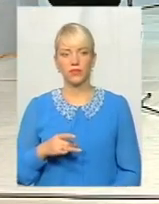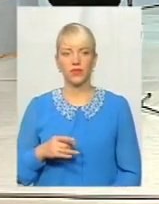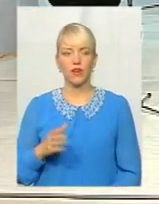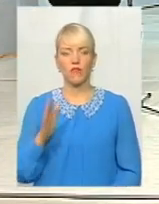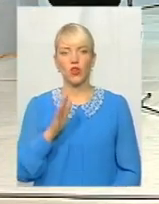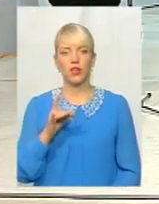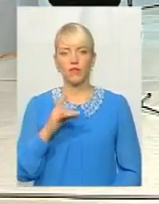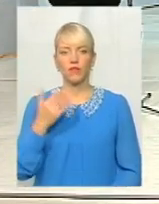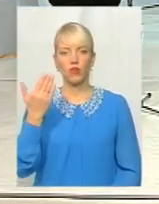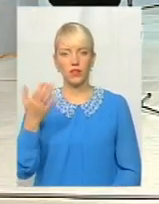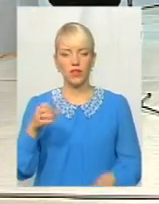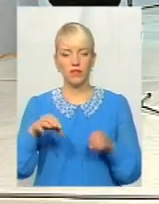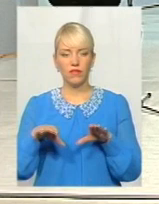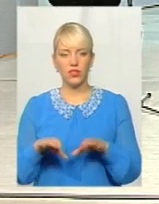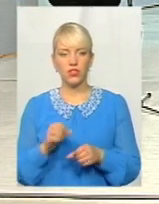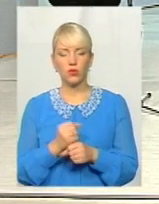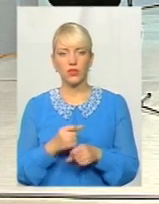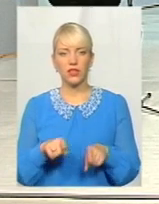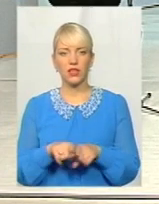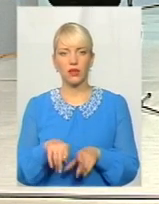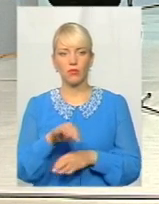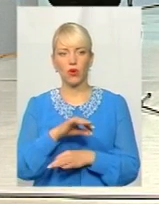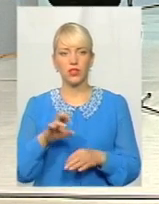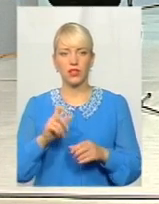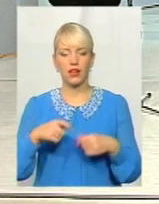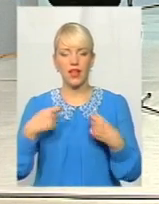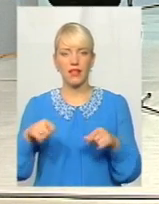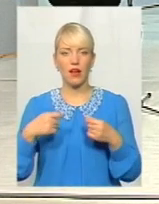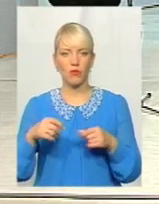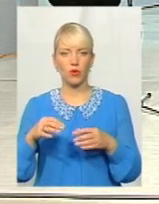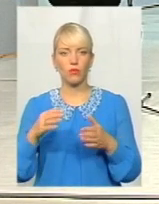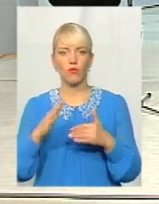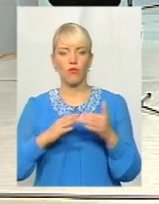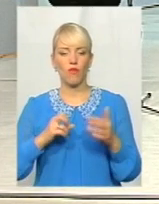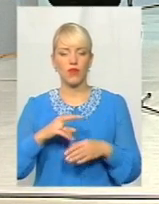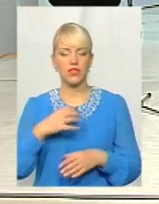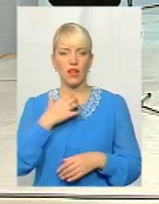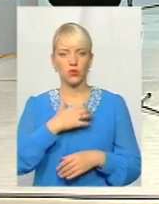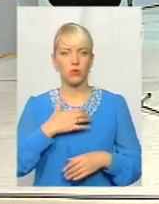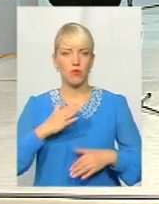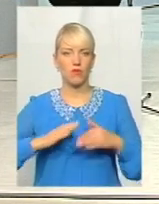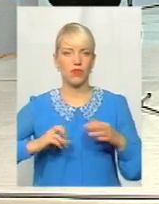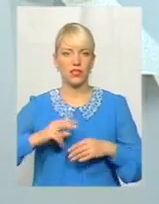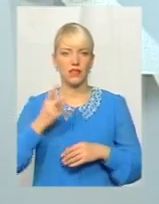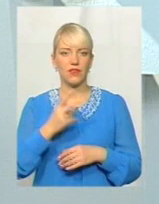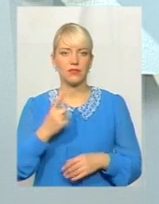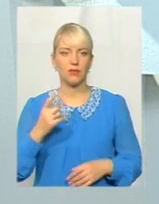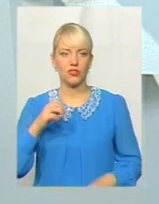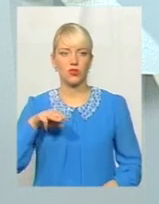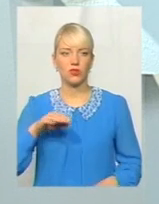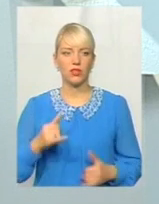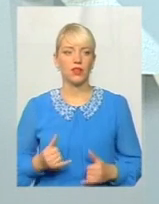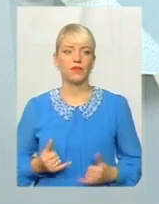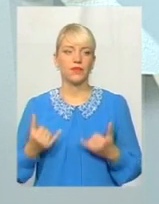вони вирішили зробити такий проект, як ярмарок професій, це актуальні професії 21-го століття для